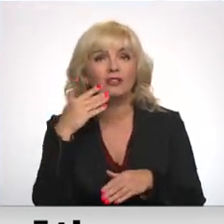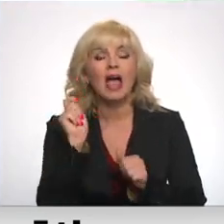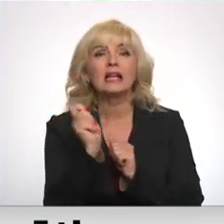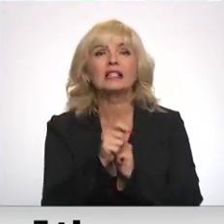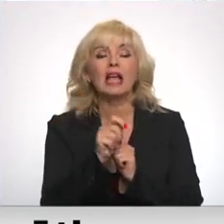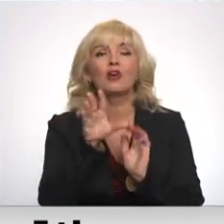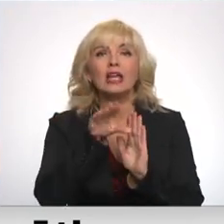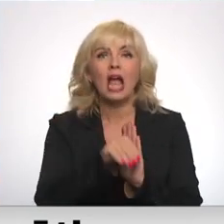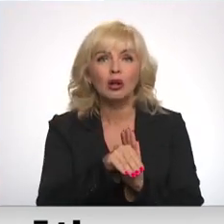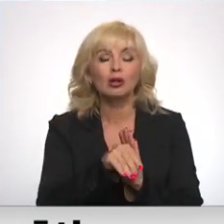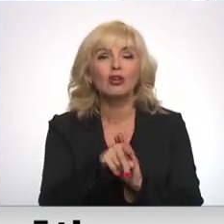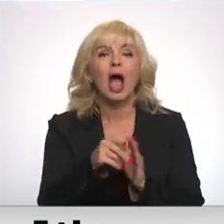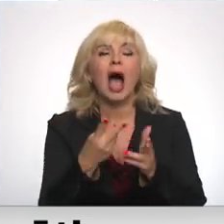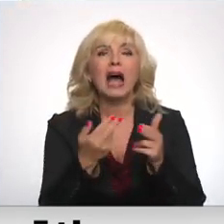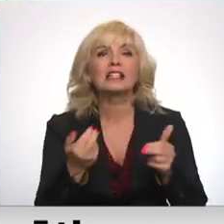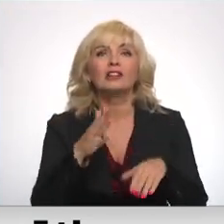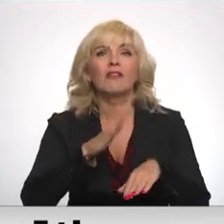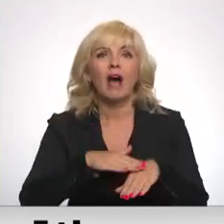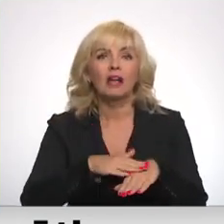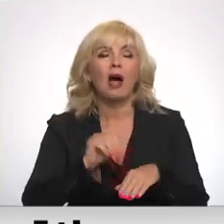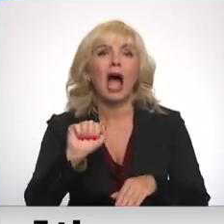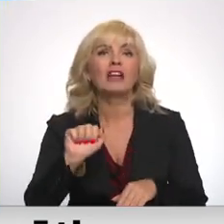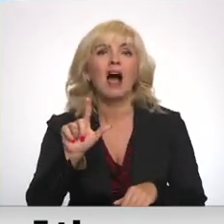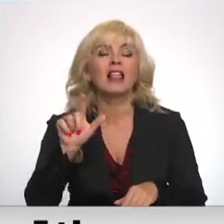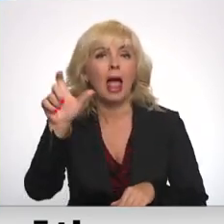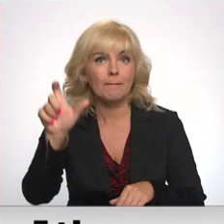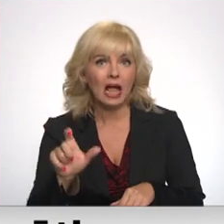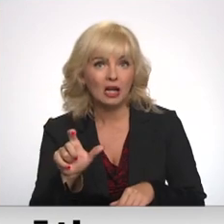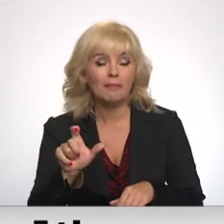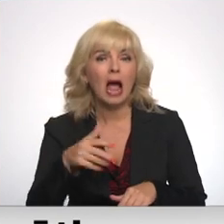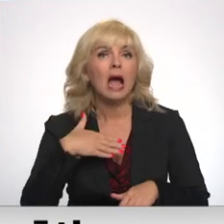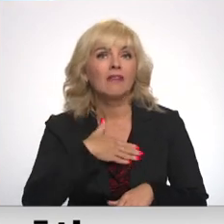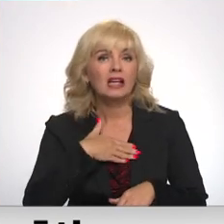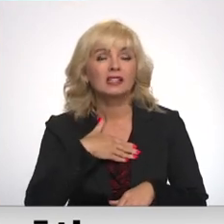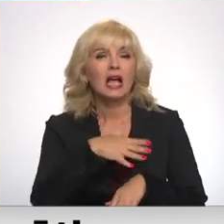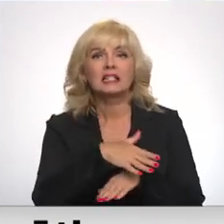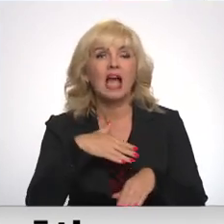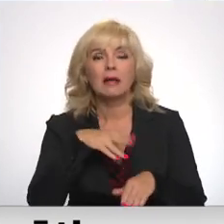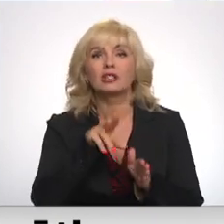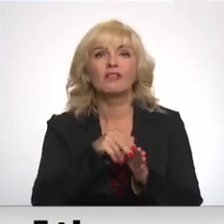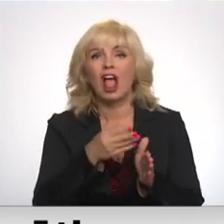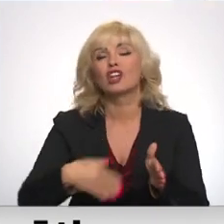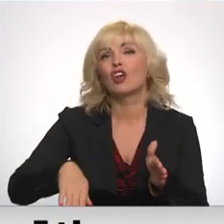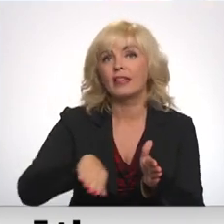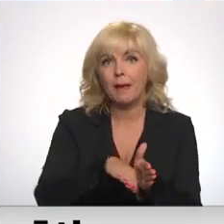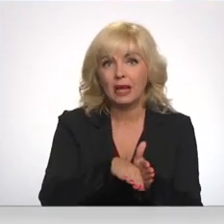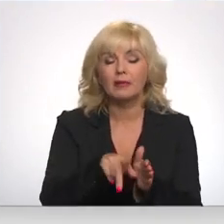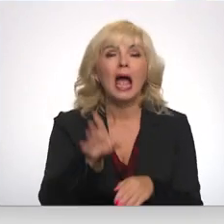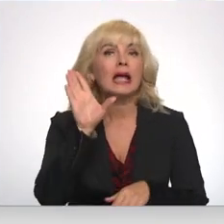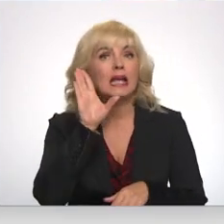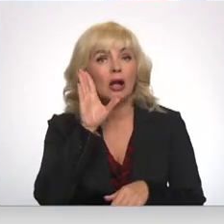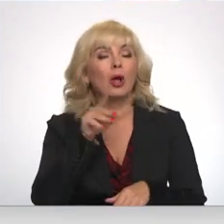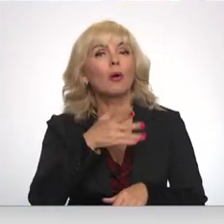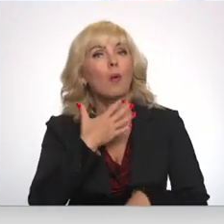pirmajā instancē atzītu par vainīgo Aivaru Lembergu. Viņš gan Saeimas vēlēšanās nekandidē. Mēs ieklausījāmies, ko vēlās